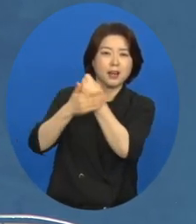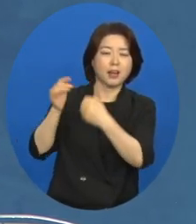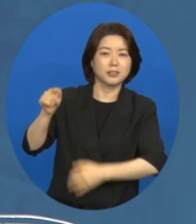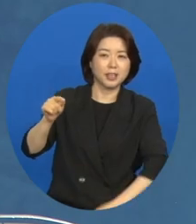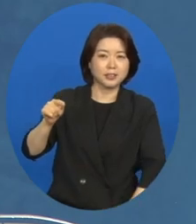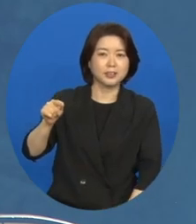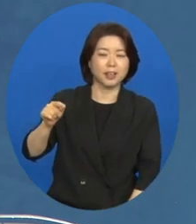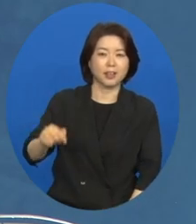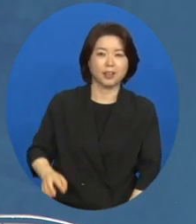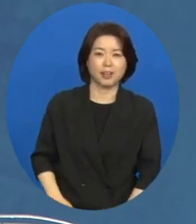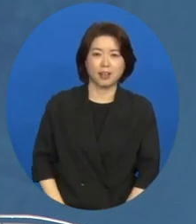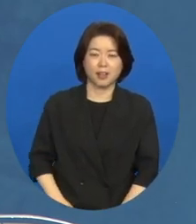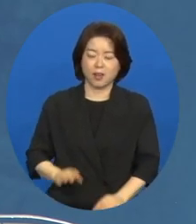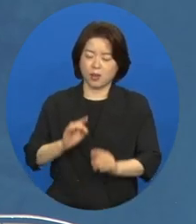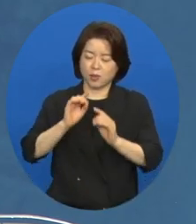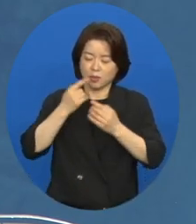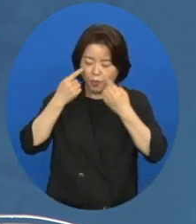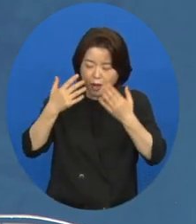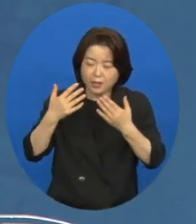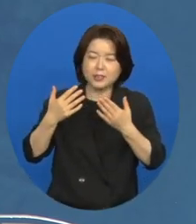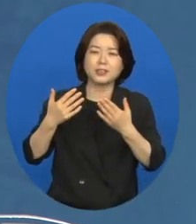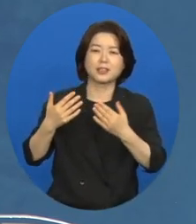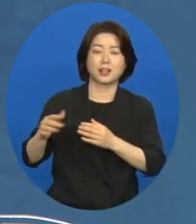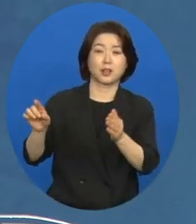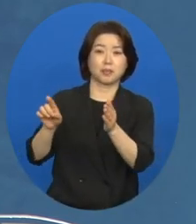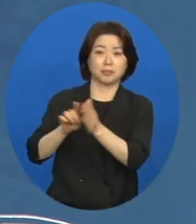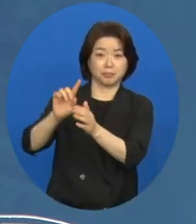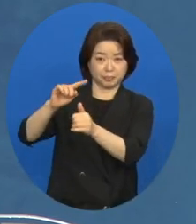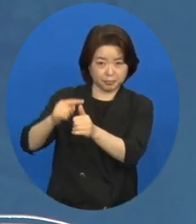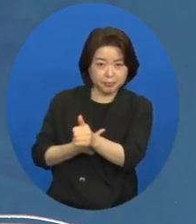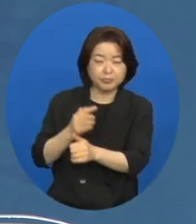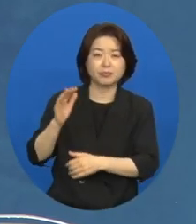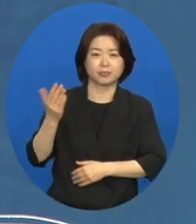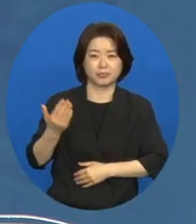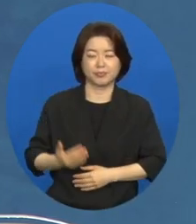끈이 너무나도 분명히 믿어지게 되는 거예요.